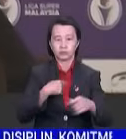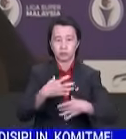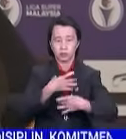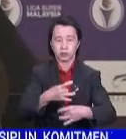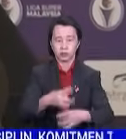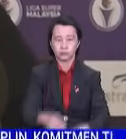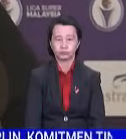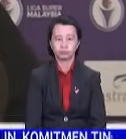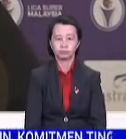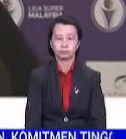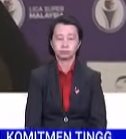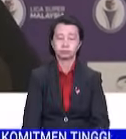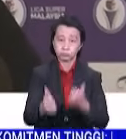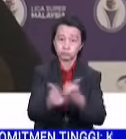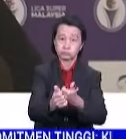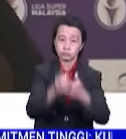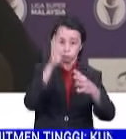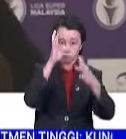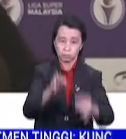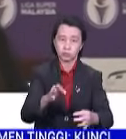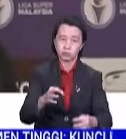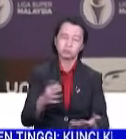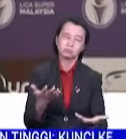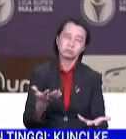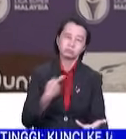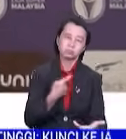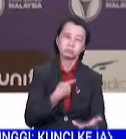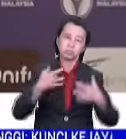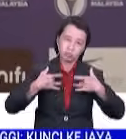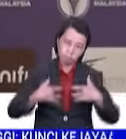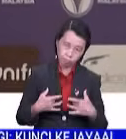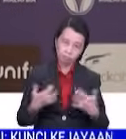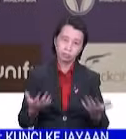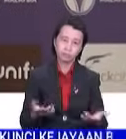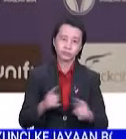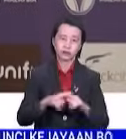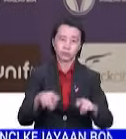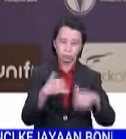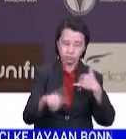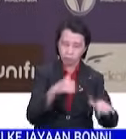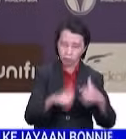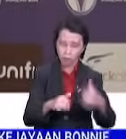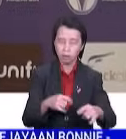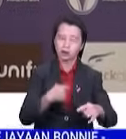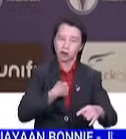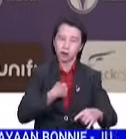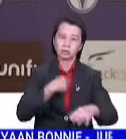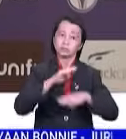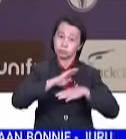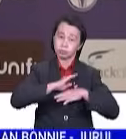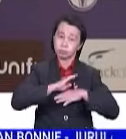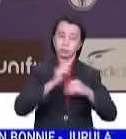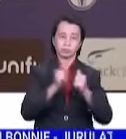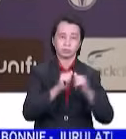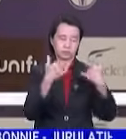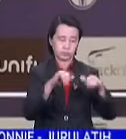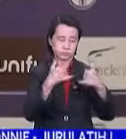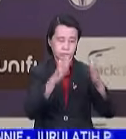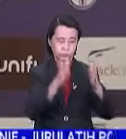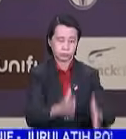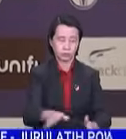aakhh memang tapi dari segi persembahan sayap Fathiyah dengan pemain